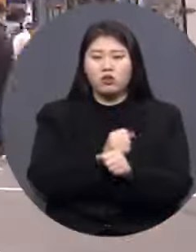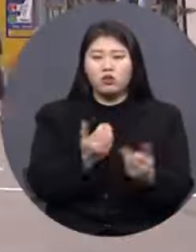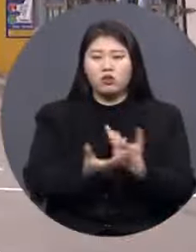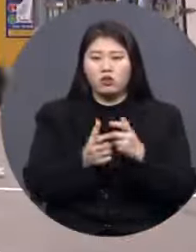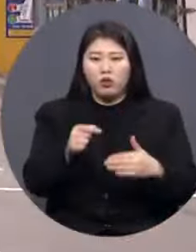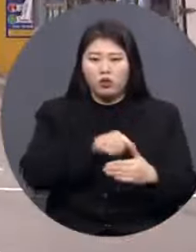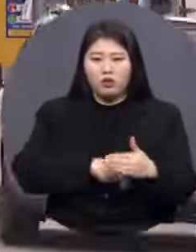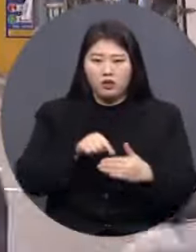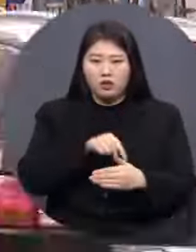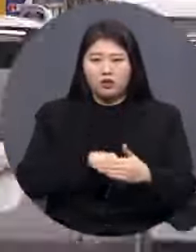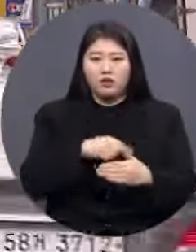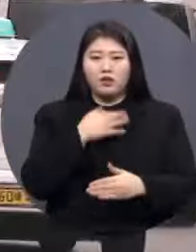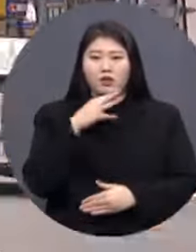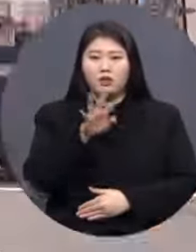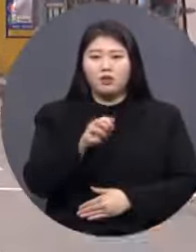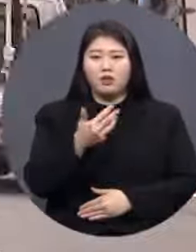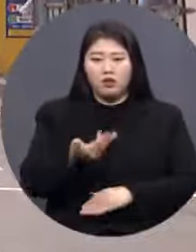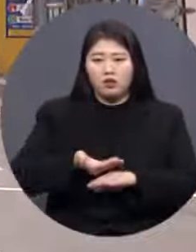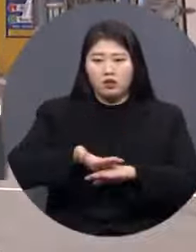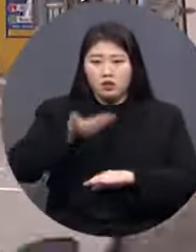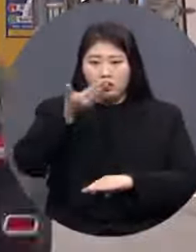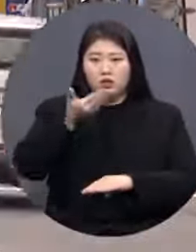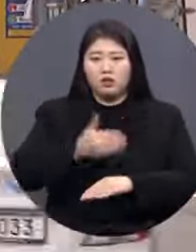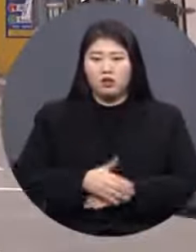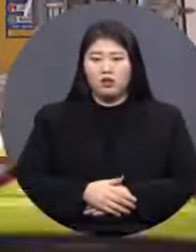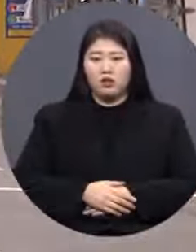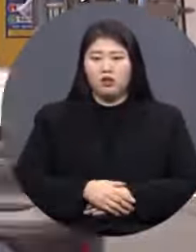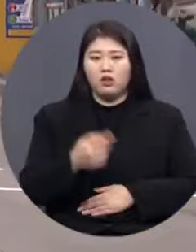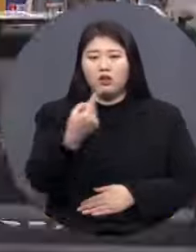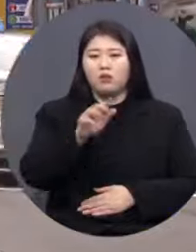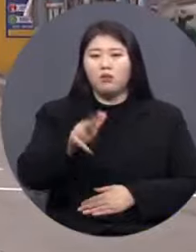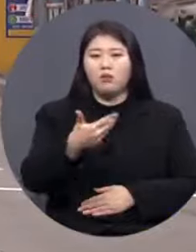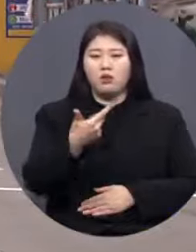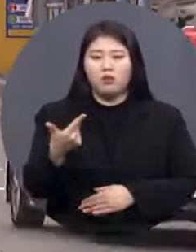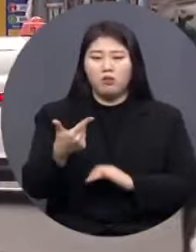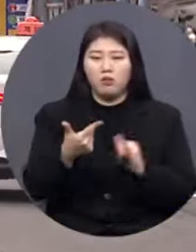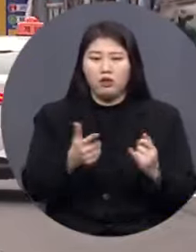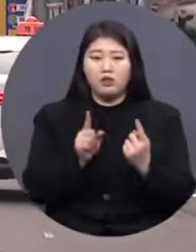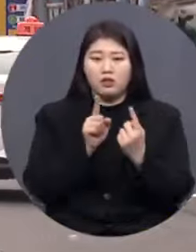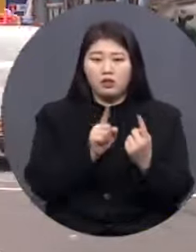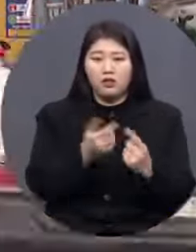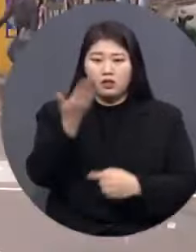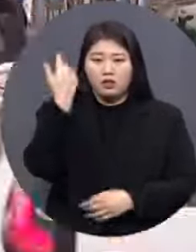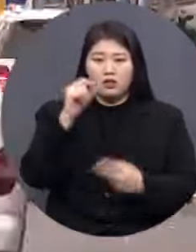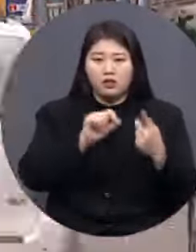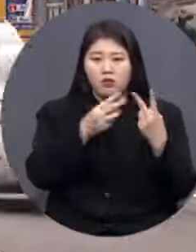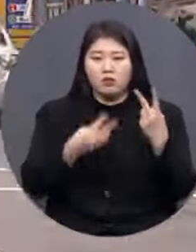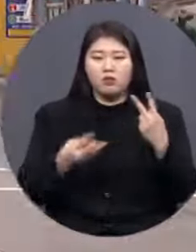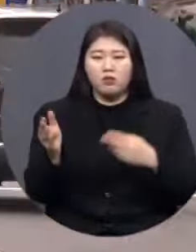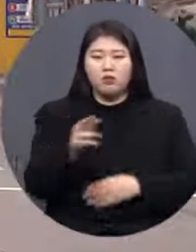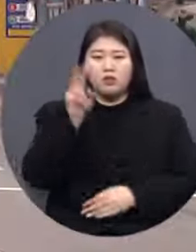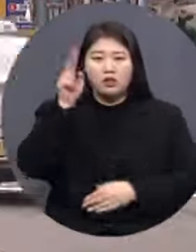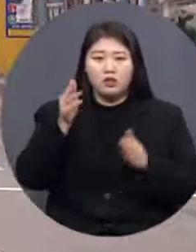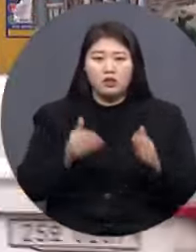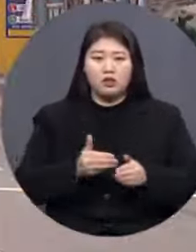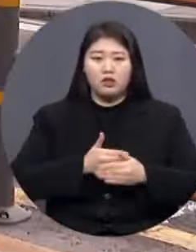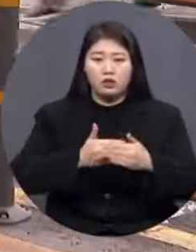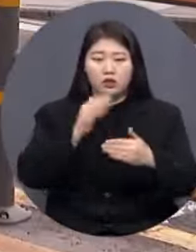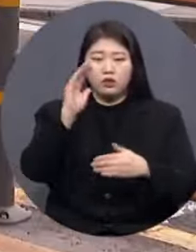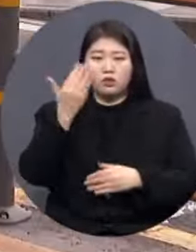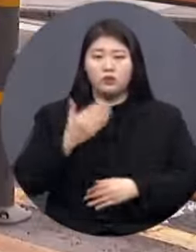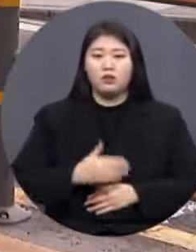거주하는 8살 이상 성인 남녀 186명을 대상으로 지난 3일부터 이틀 동안